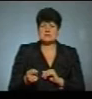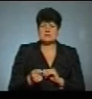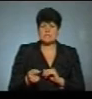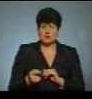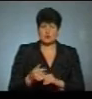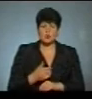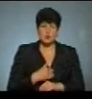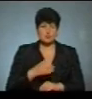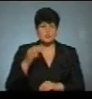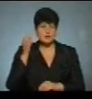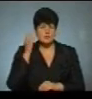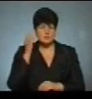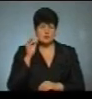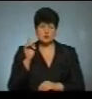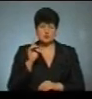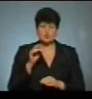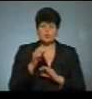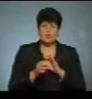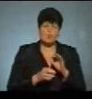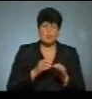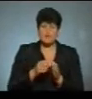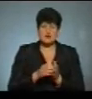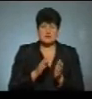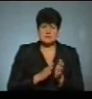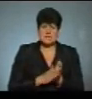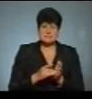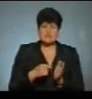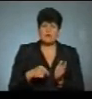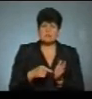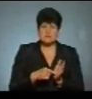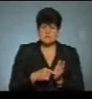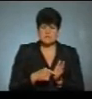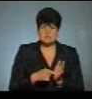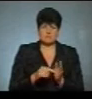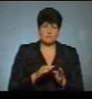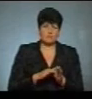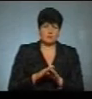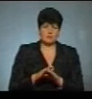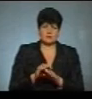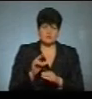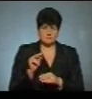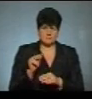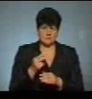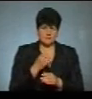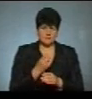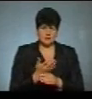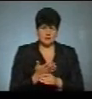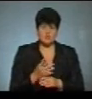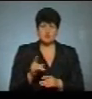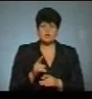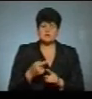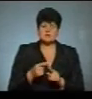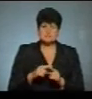хочу нагадати, що щодобова реєстрація в місті у абсолютних цифрах виглядає таким чином, що